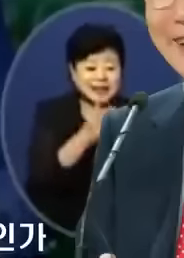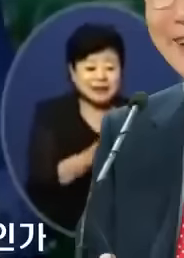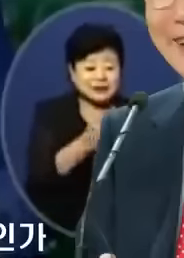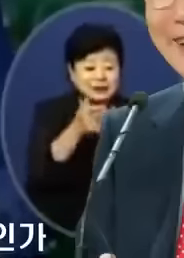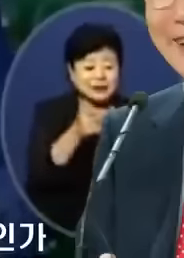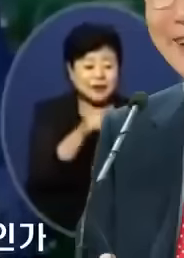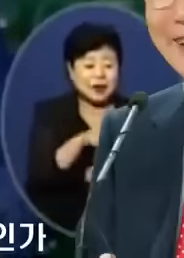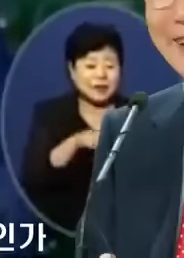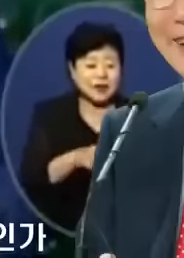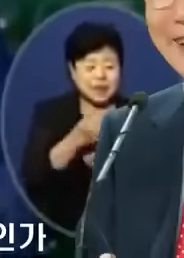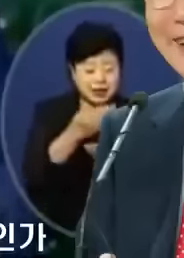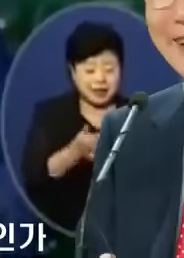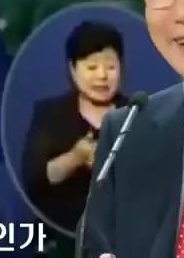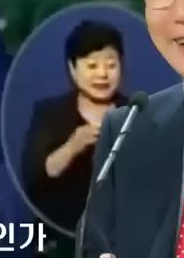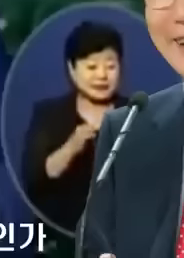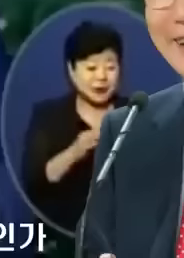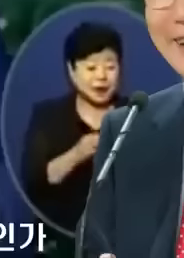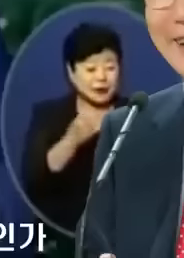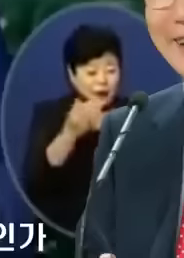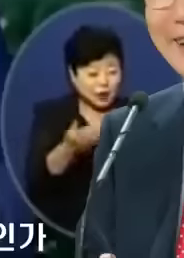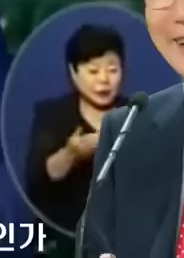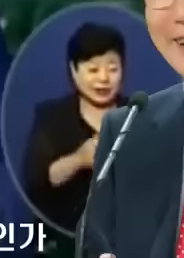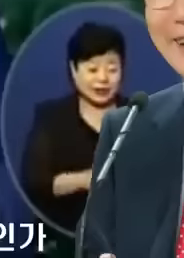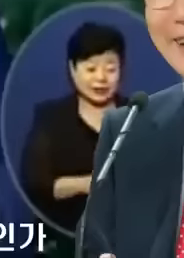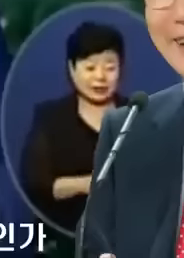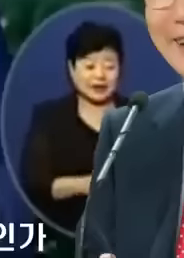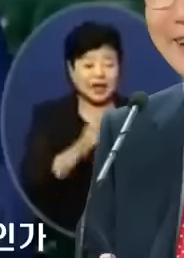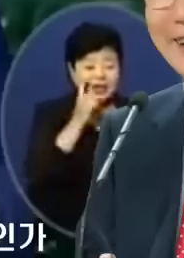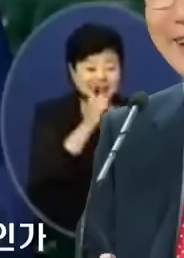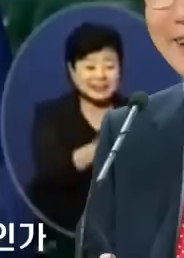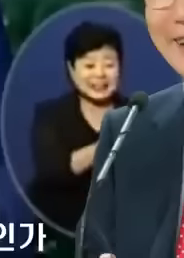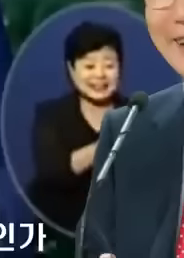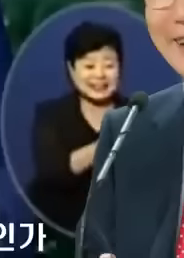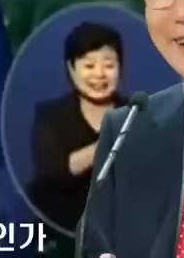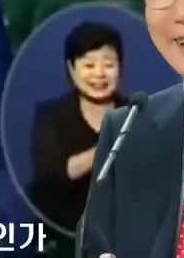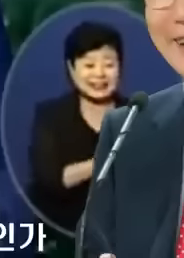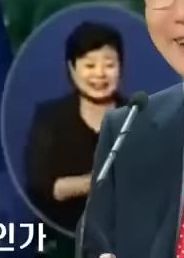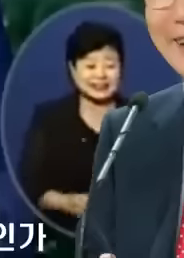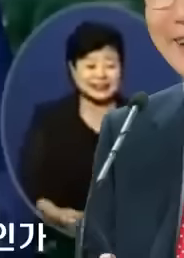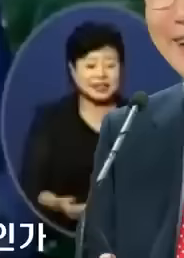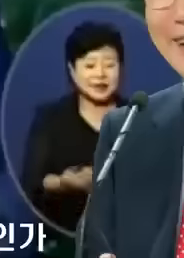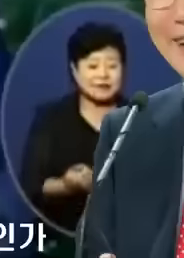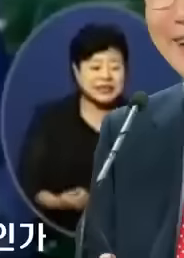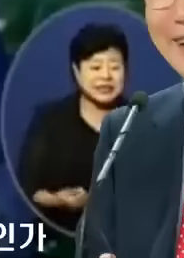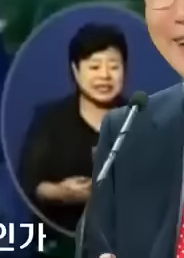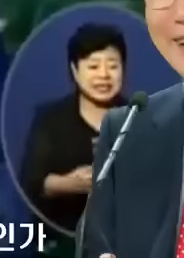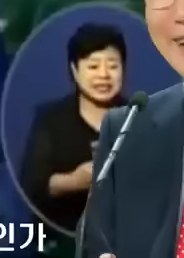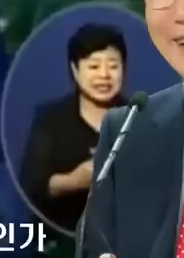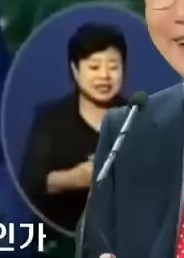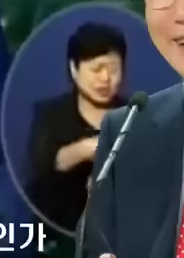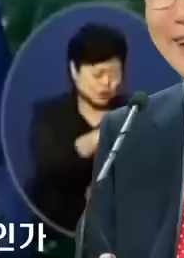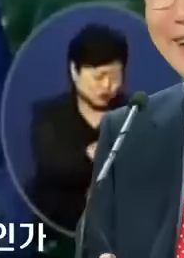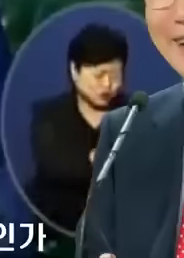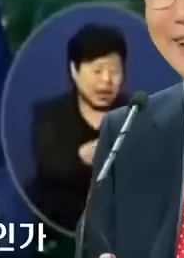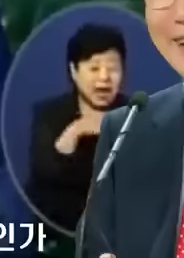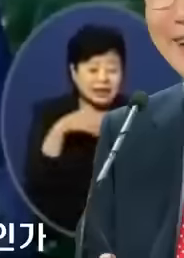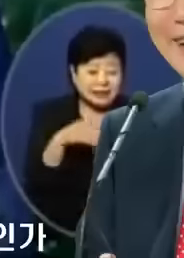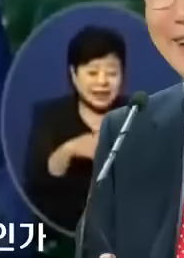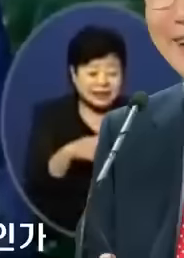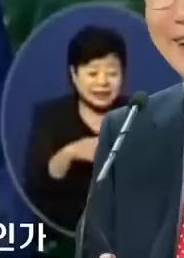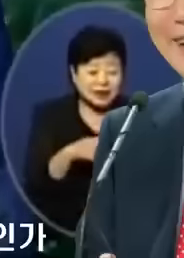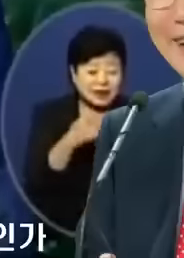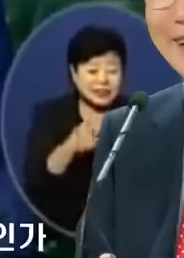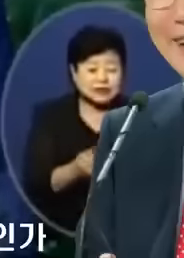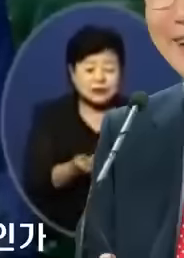예수님을 마음속에 받아들이면 여러분에게 승리의 접종을 하는 것입니다. 예수님의